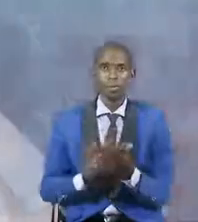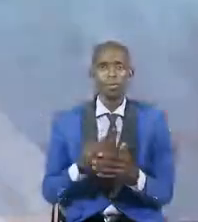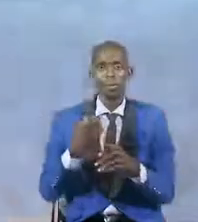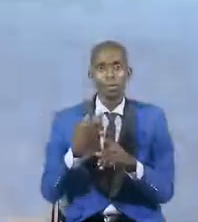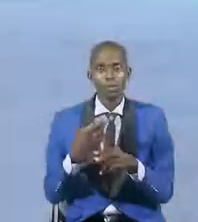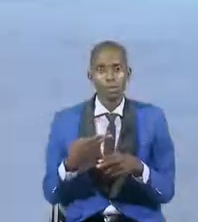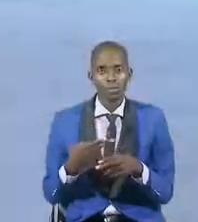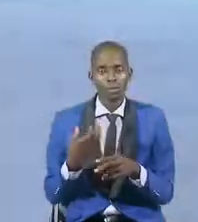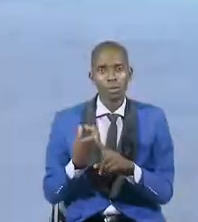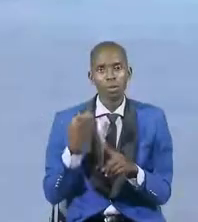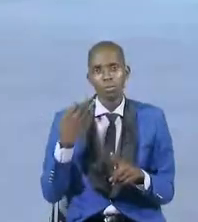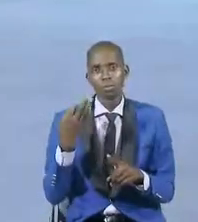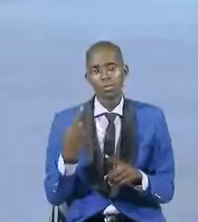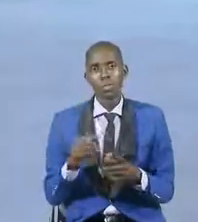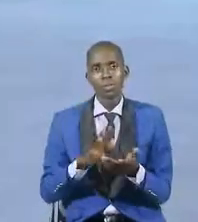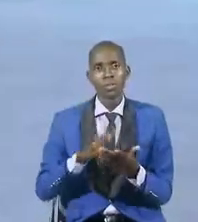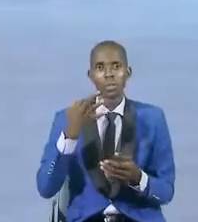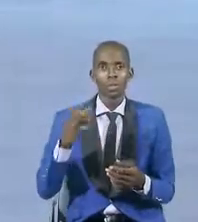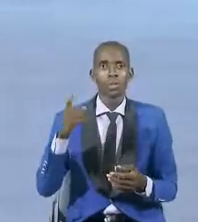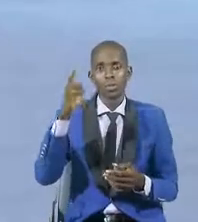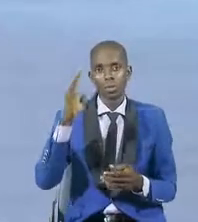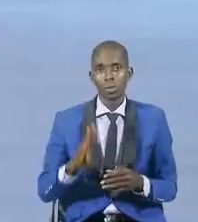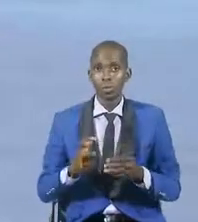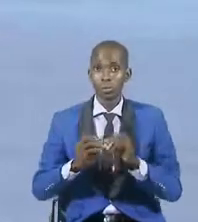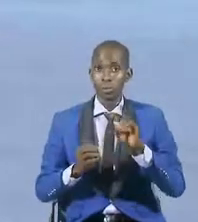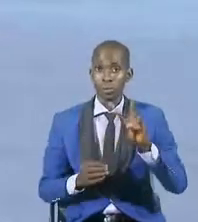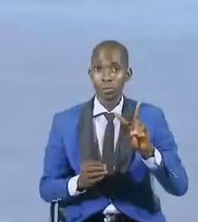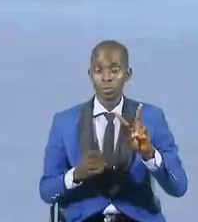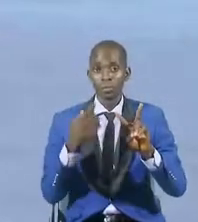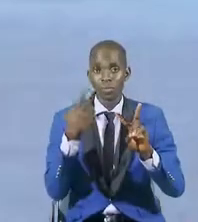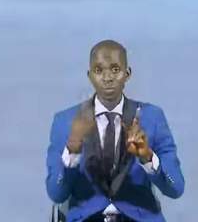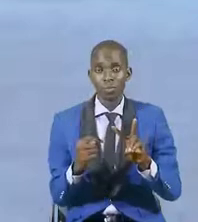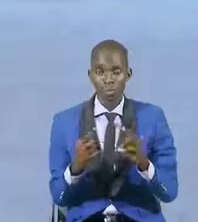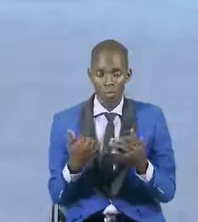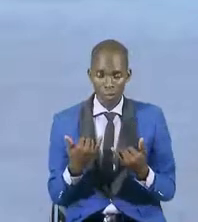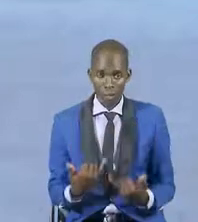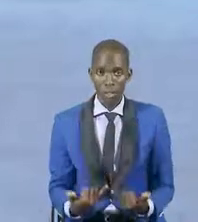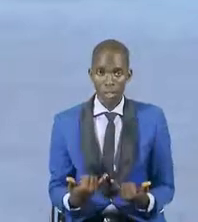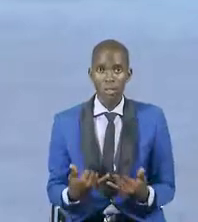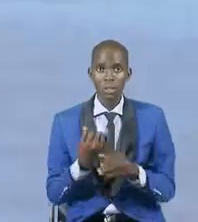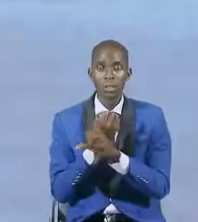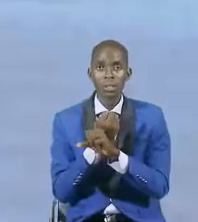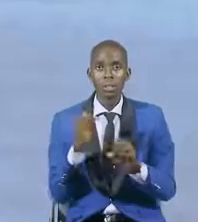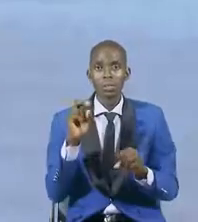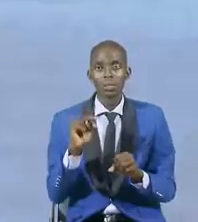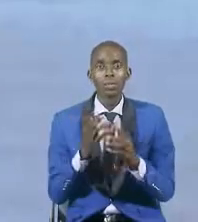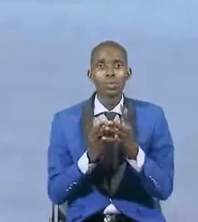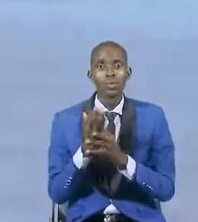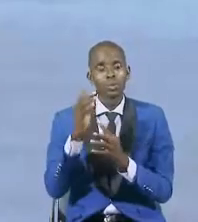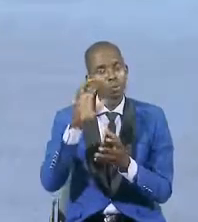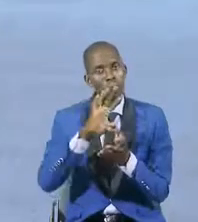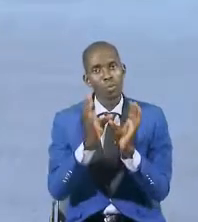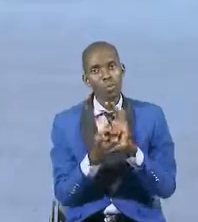instruites, car tous ont péché et sont privés de la gloire de Dieu. Allons à la deuxième partie, qui est le